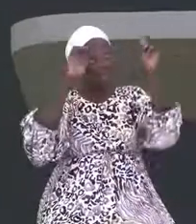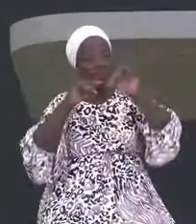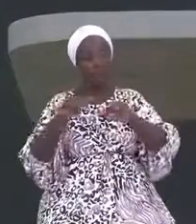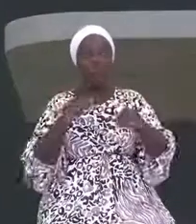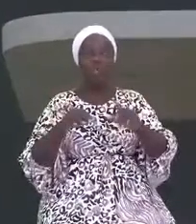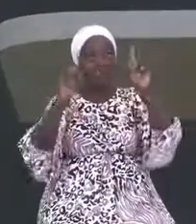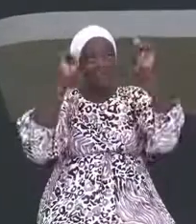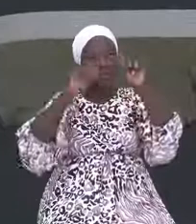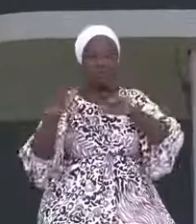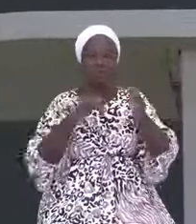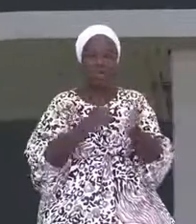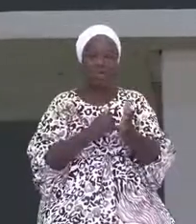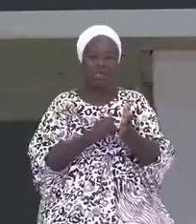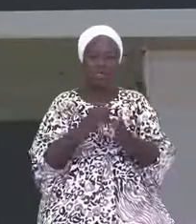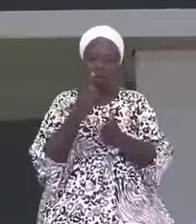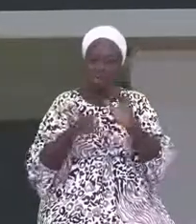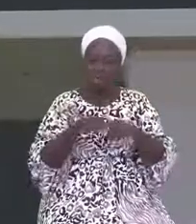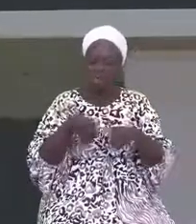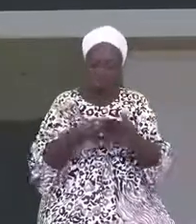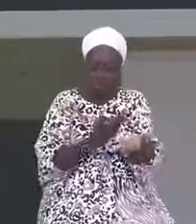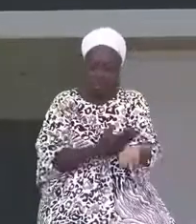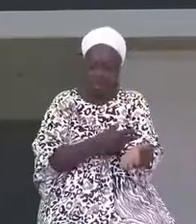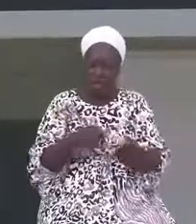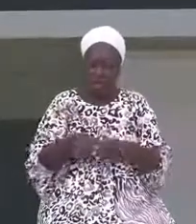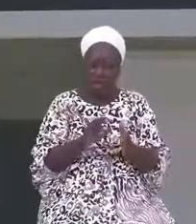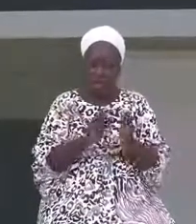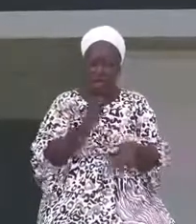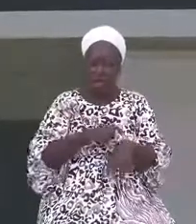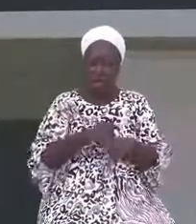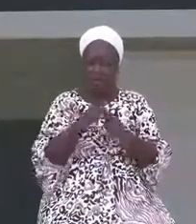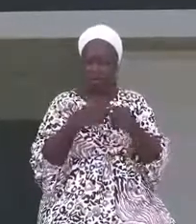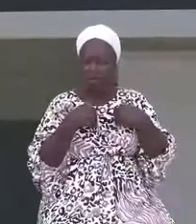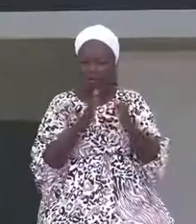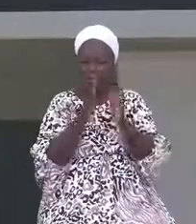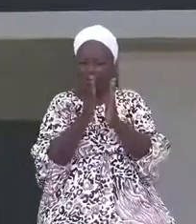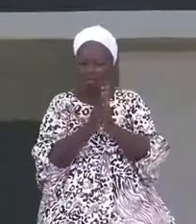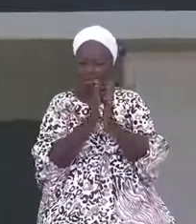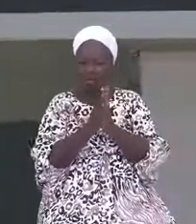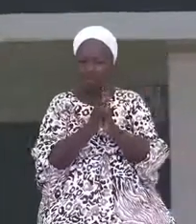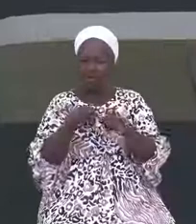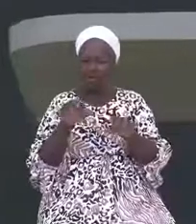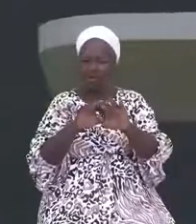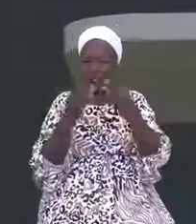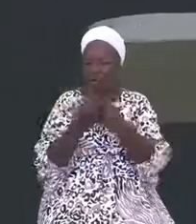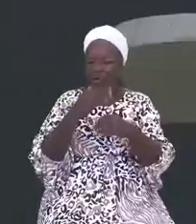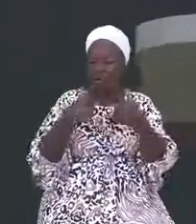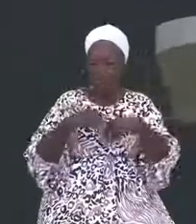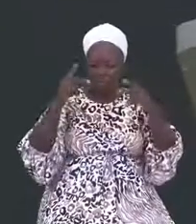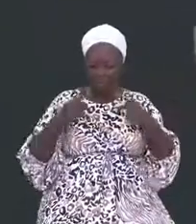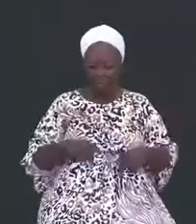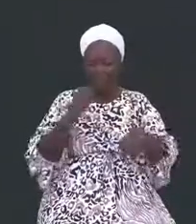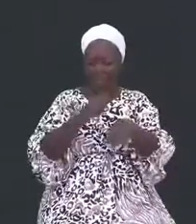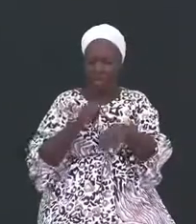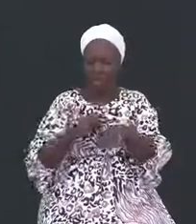pas le matin quand tu es en train d'avoir ta dévotion familiale, quand tu as ton temps de dévotion personnelle, pourquoi ne pas considérer